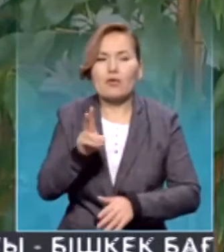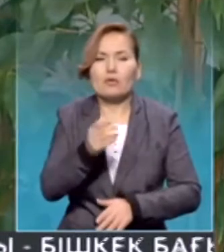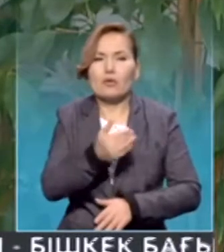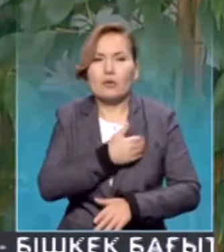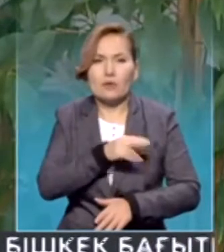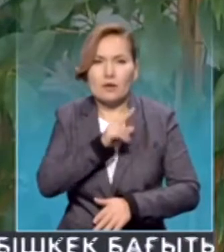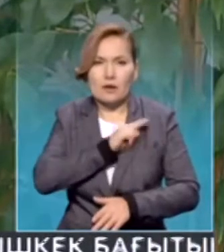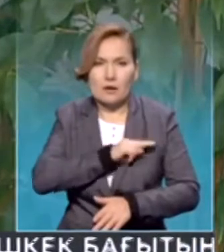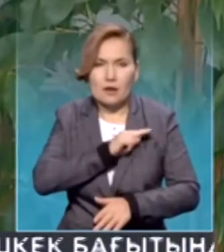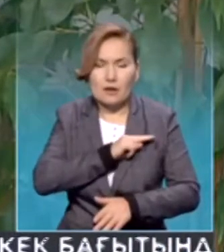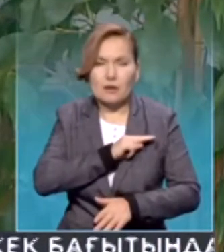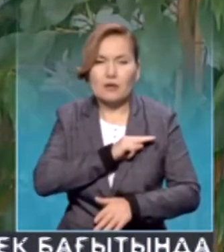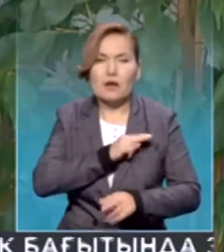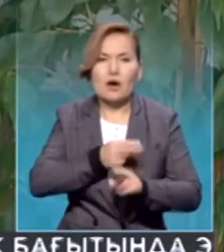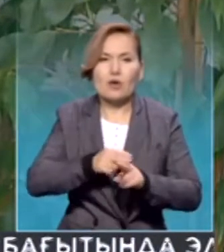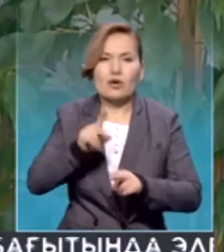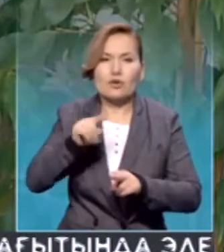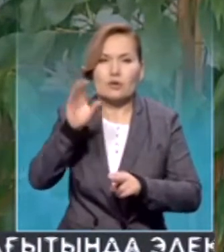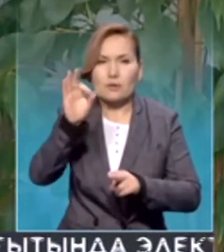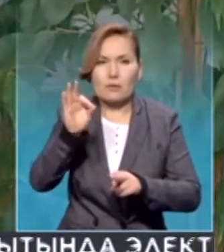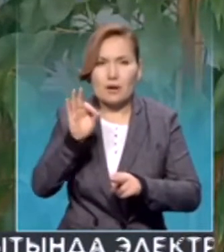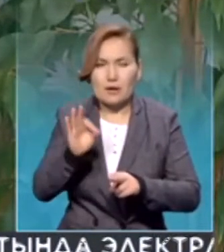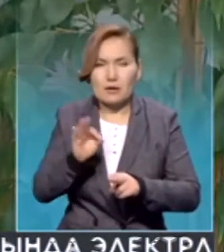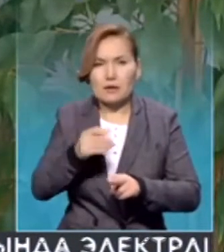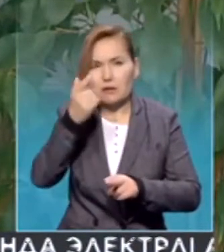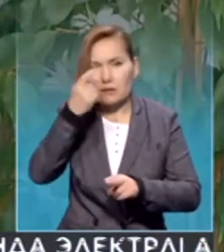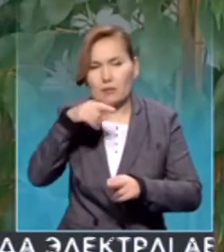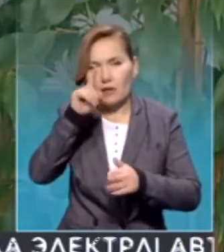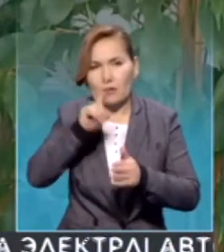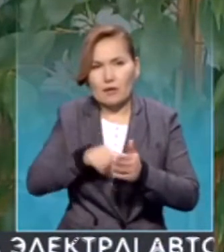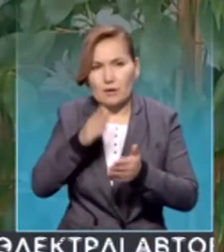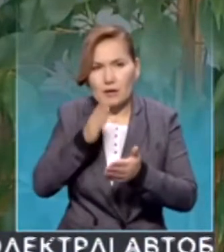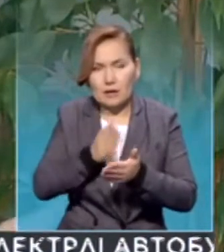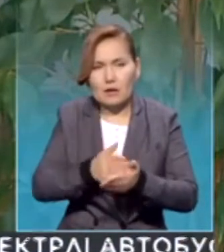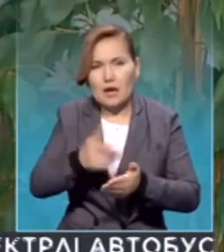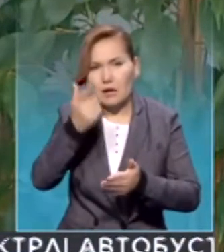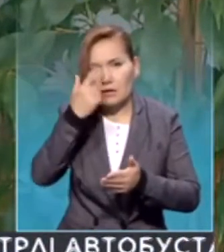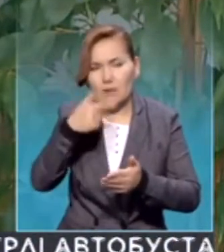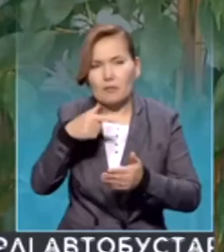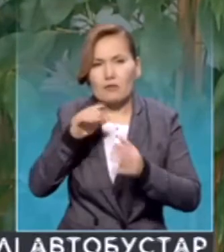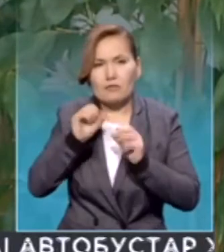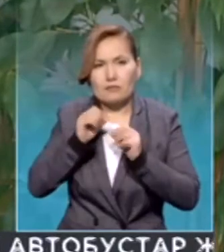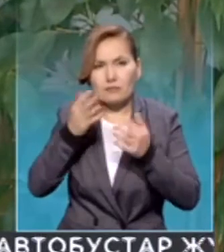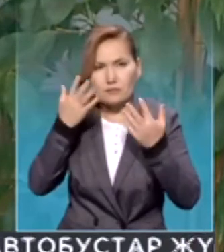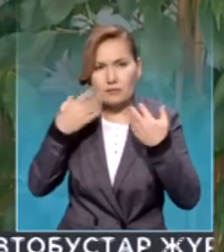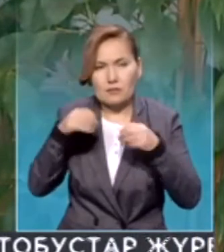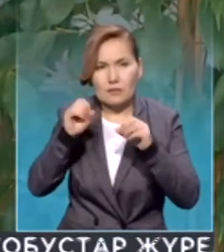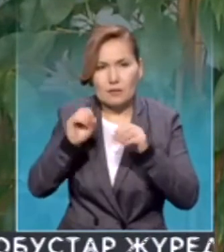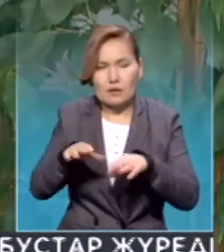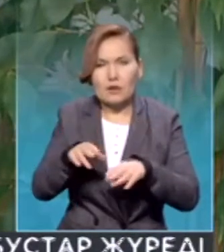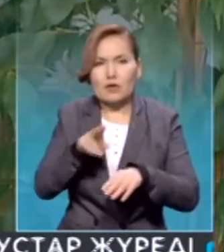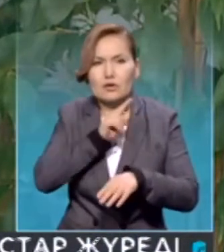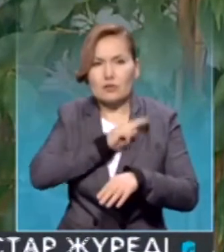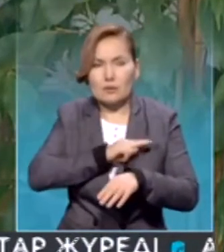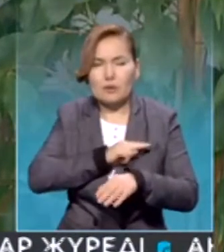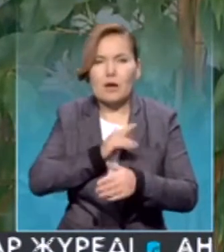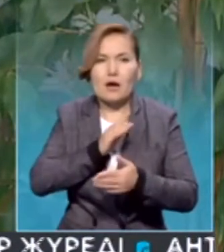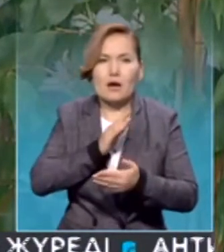адамға, егер 100% өзі сол жұмысқа берілсе, жақсы өрсе,